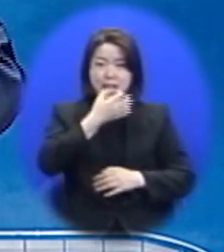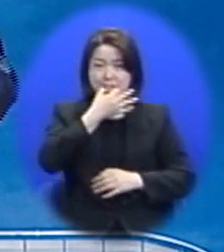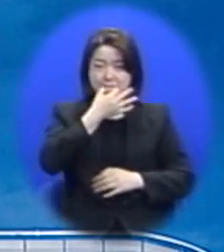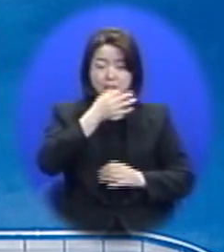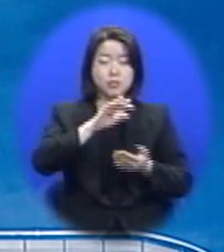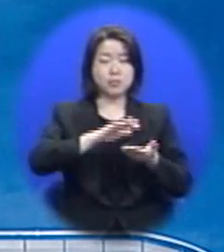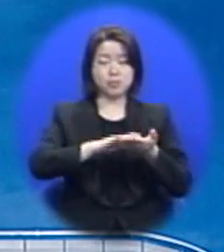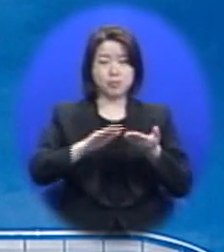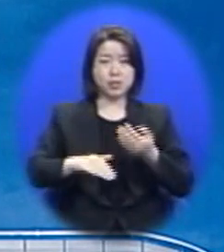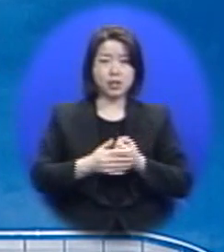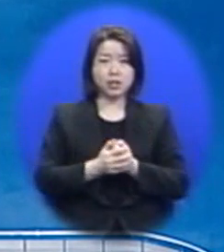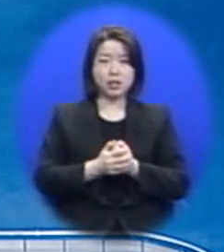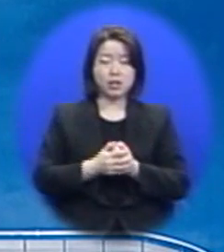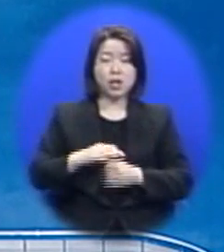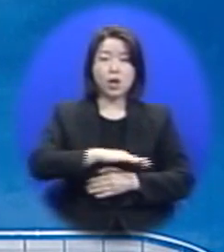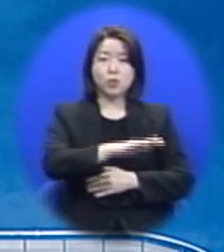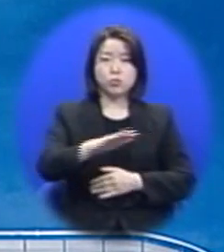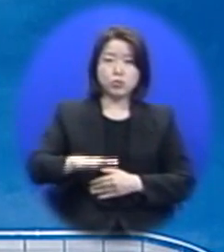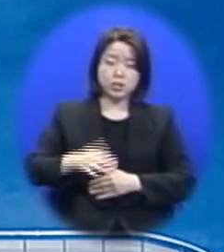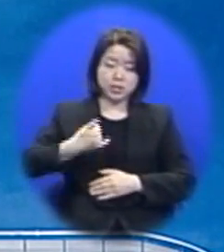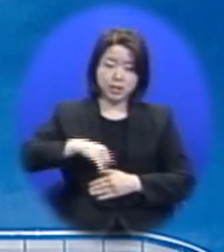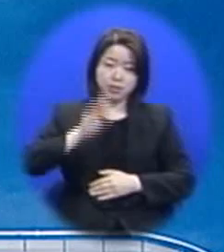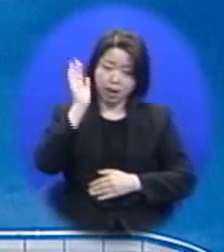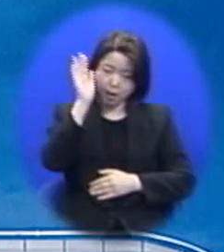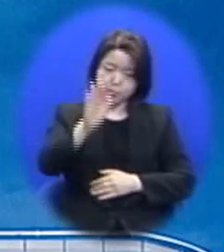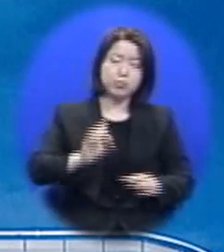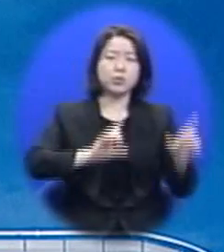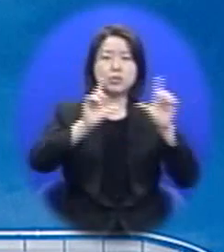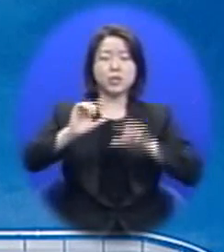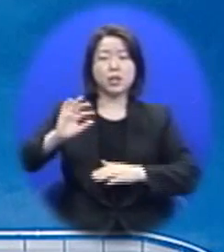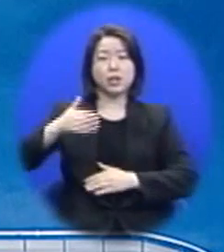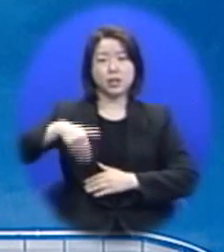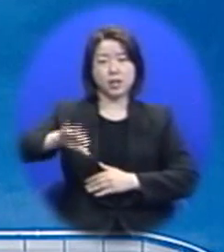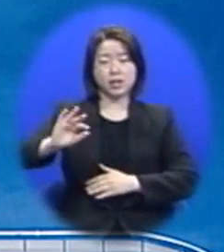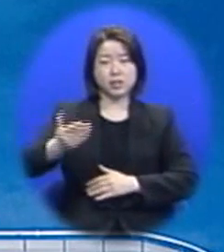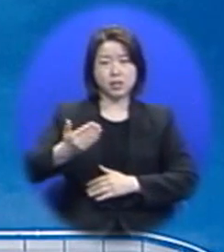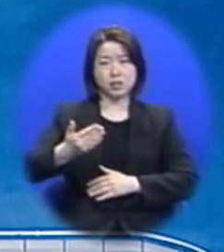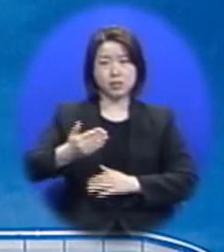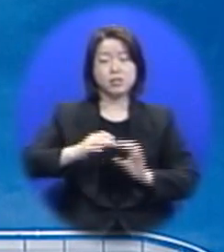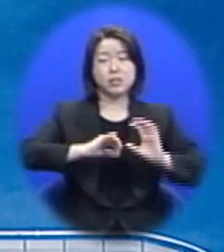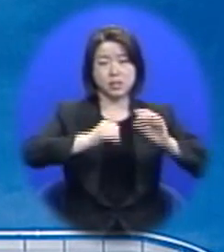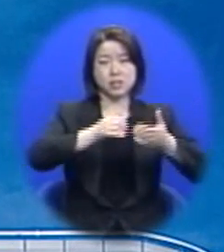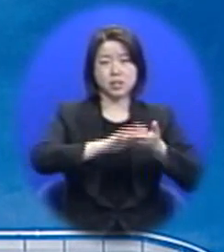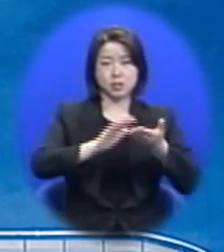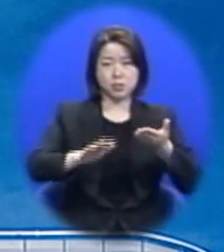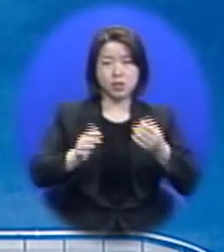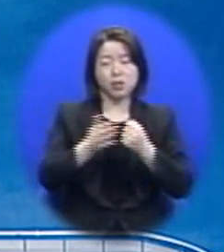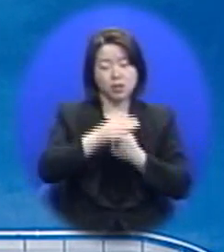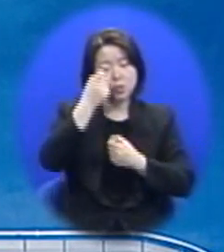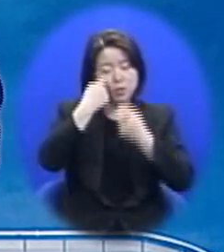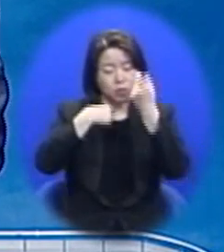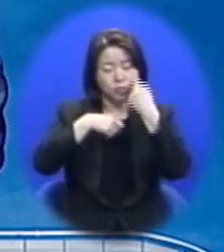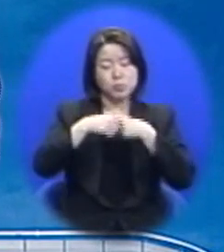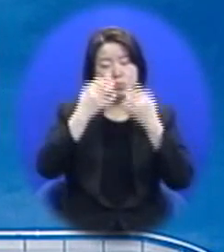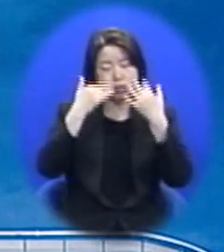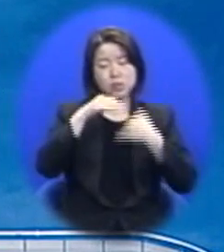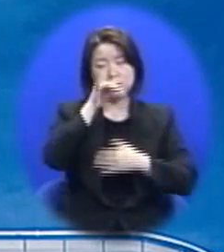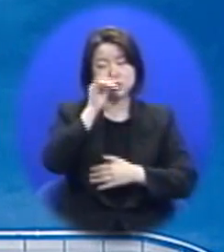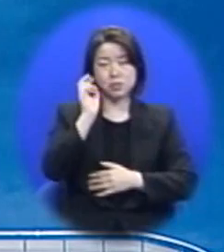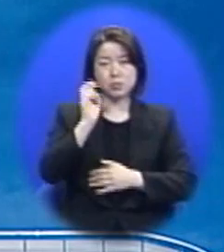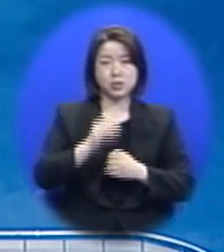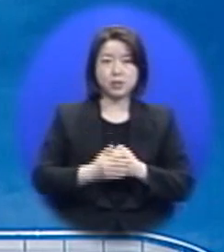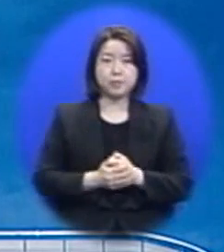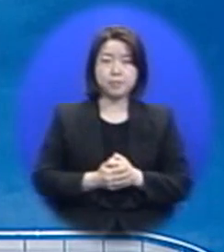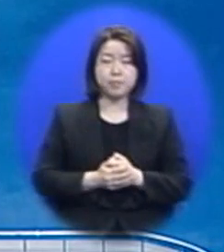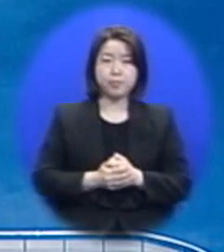이것이 지금 우리 자녀들이 살아가야 될 세상. 그런 눈물이 나는 거죠. 두 번째는